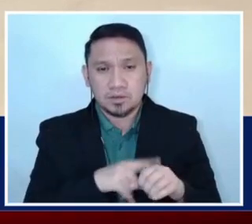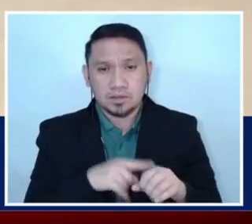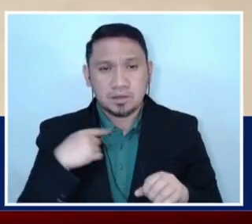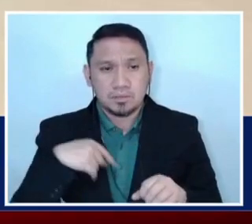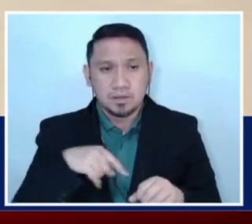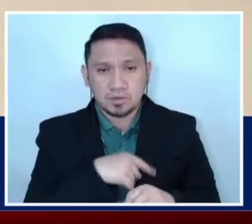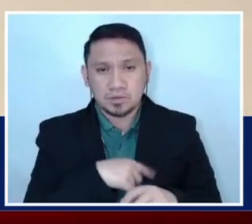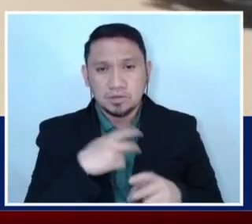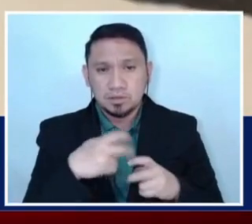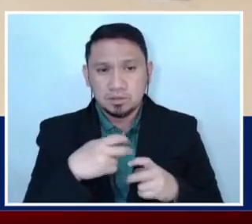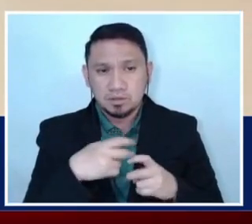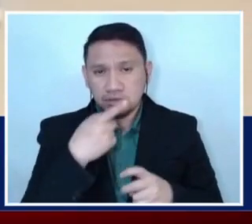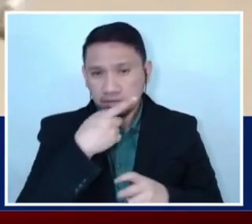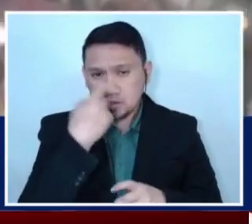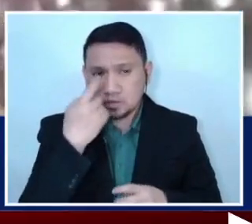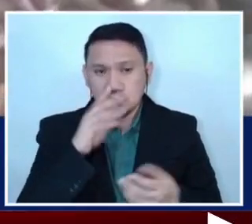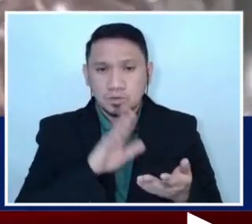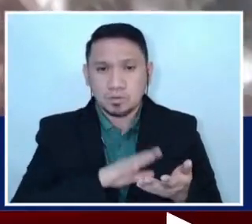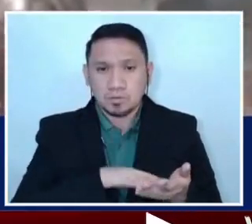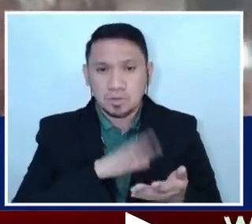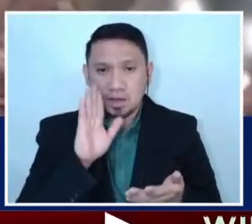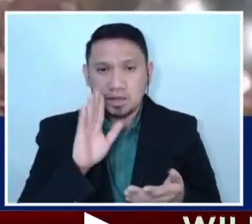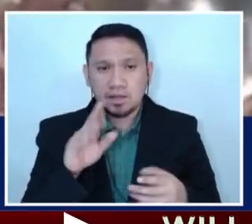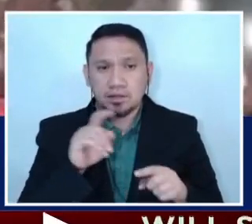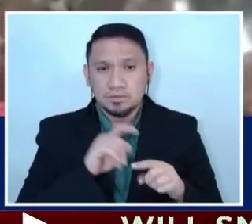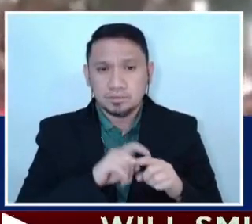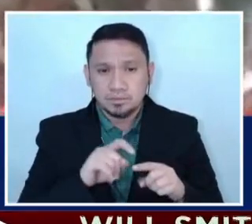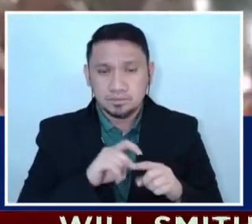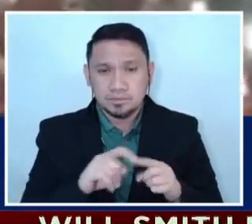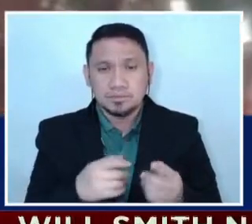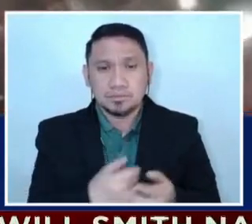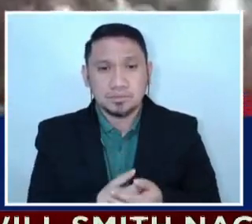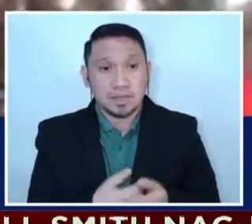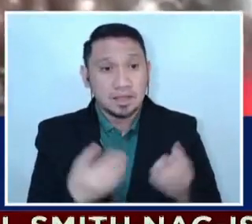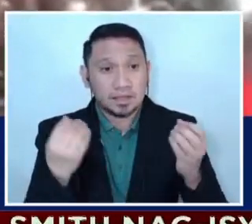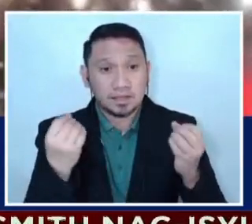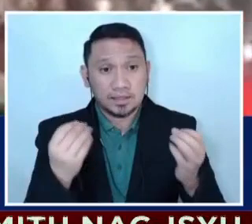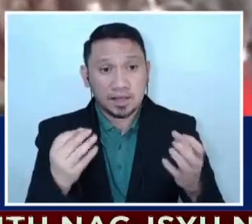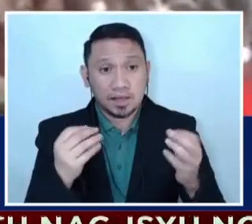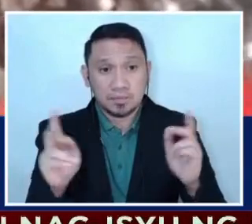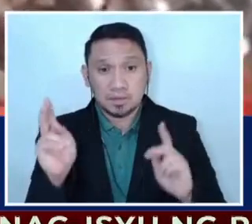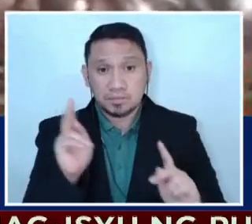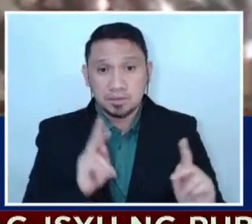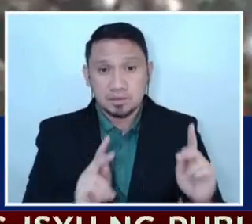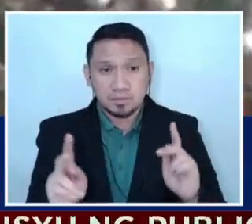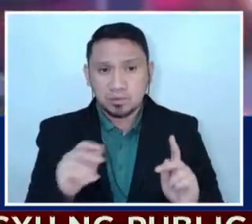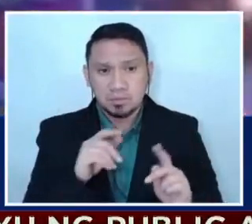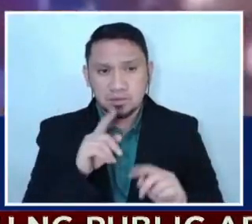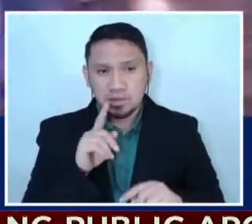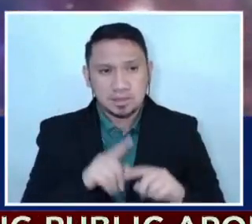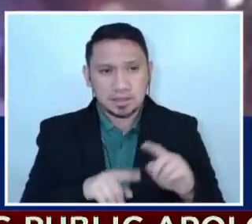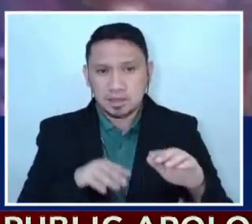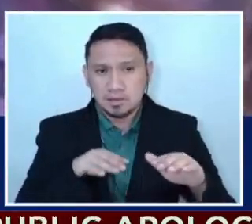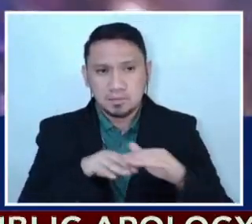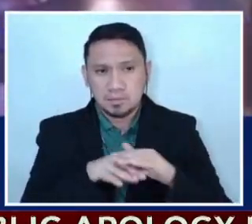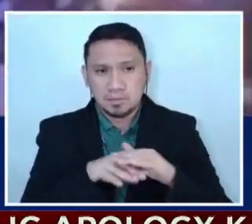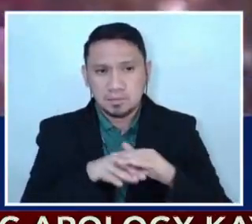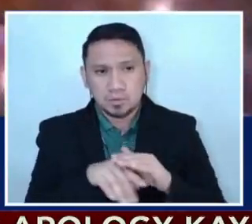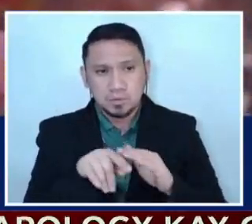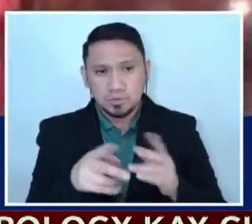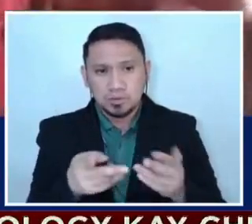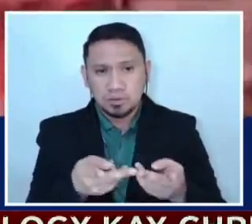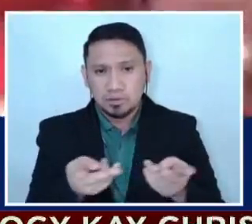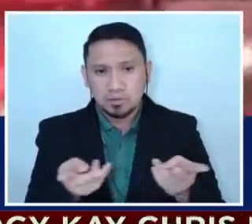dahil tumataas na ang power rate. Sa dami ng tao, may mga hindi nakapasok sa Summit Center na venue ng